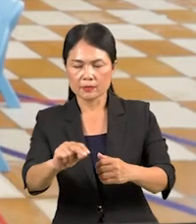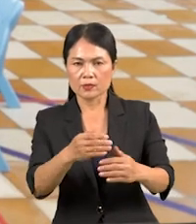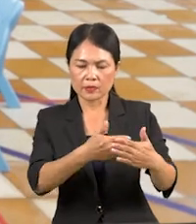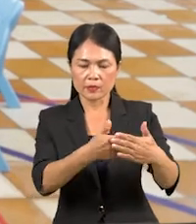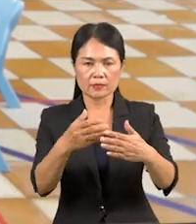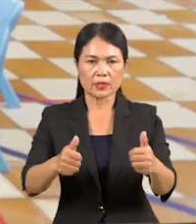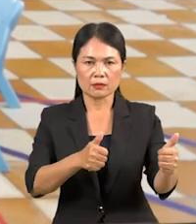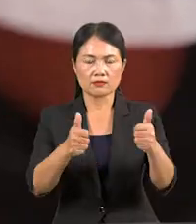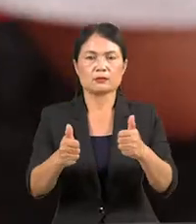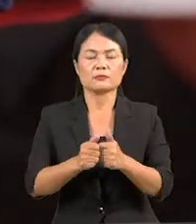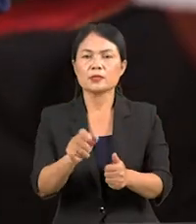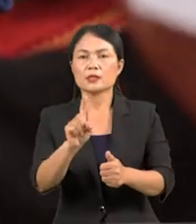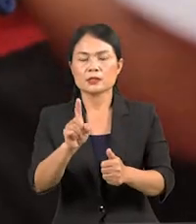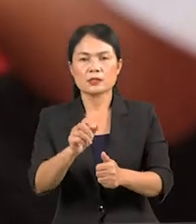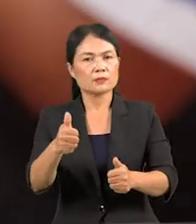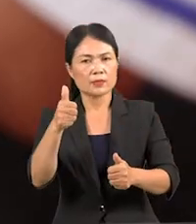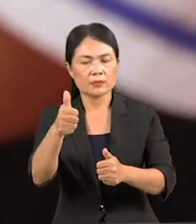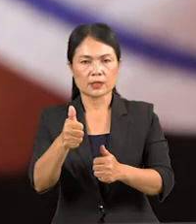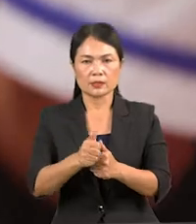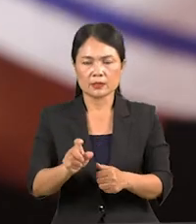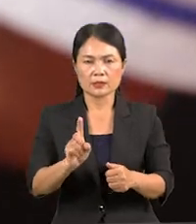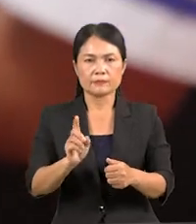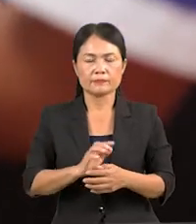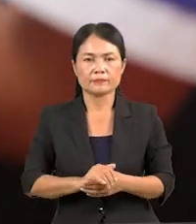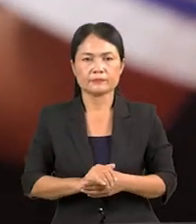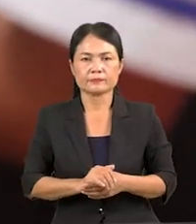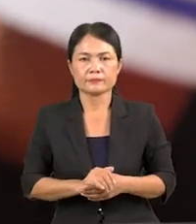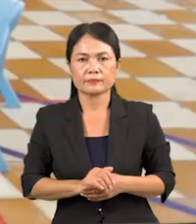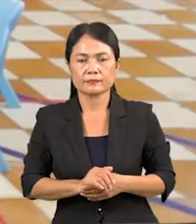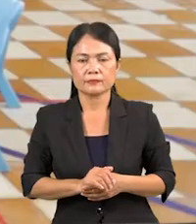បានទេចាំមើលអ្នកណាគេបកកាយជាងគេតោះ